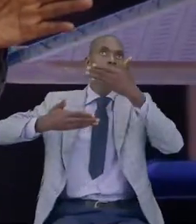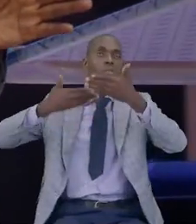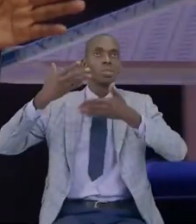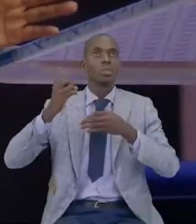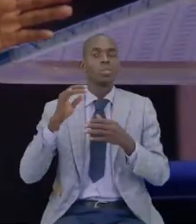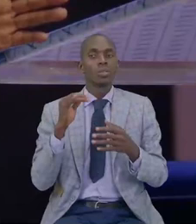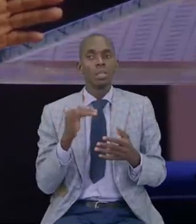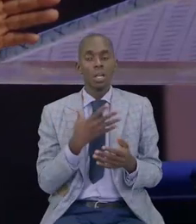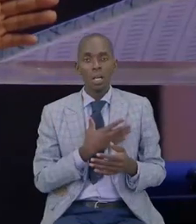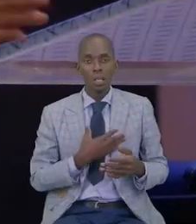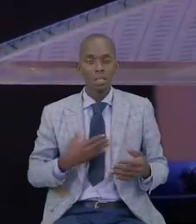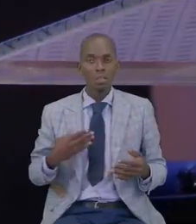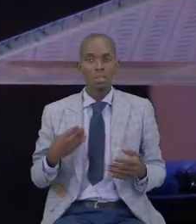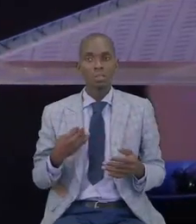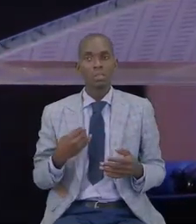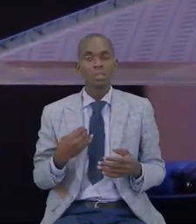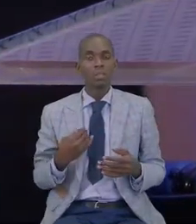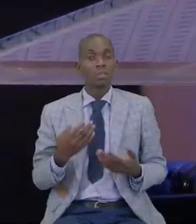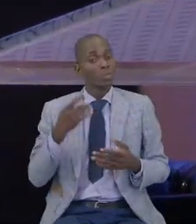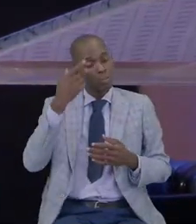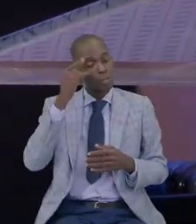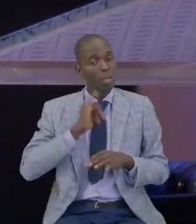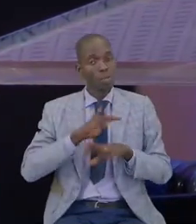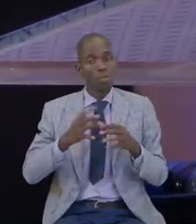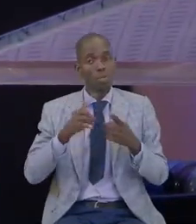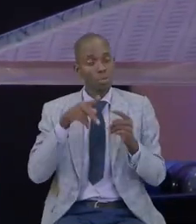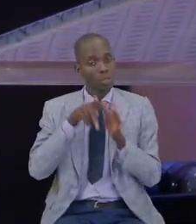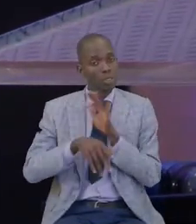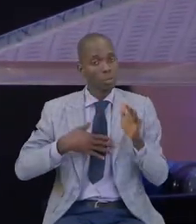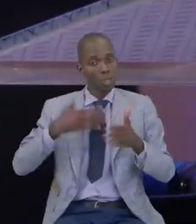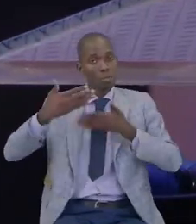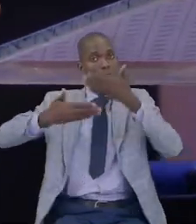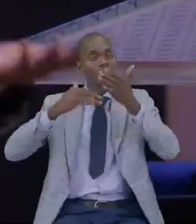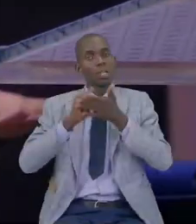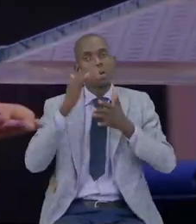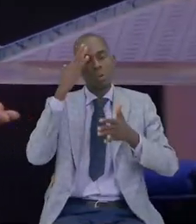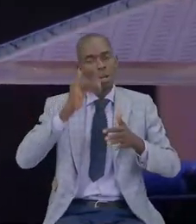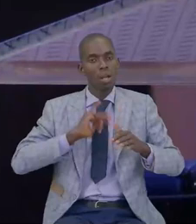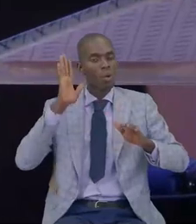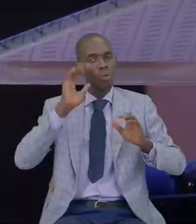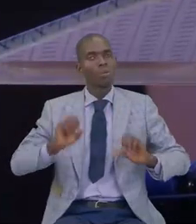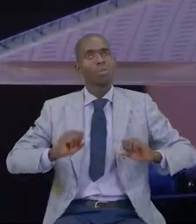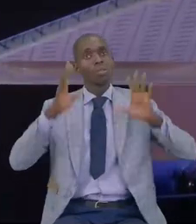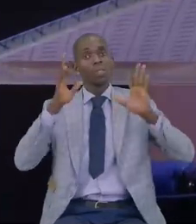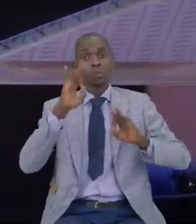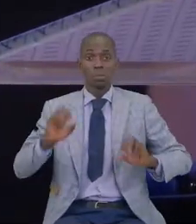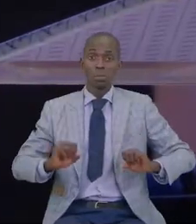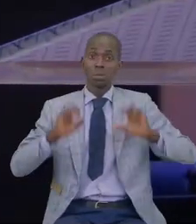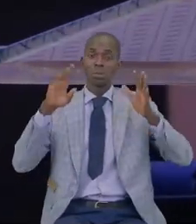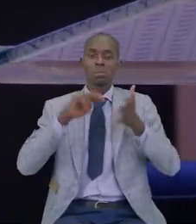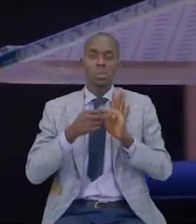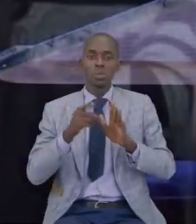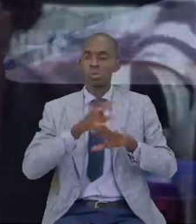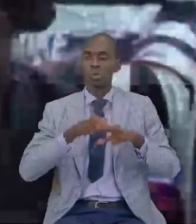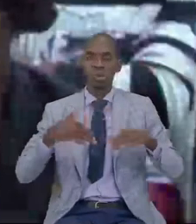mon progrès, je vais me soumettre. Si tu le fais, tu n'as pas vraiment foi en Dieu. Tu as seulement la foi en